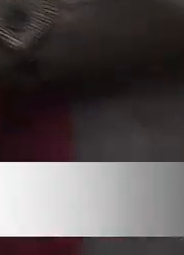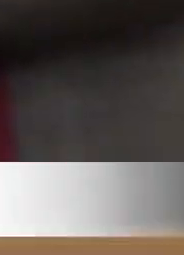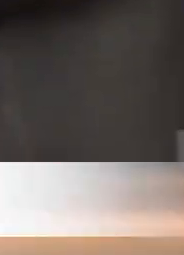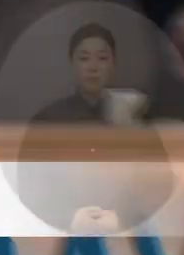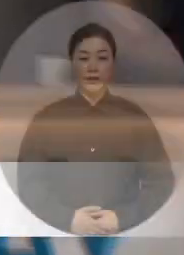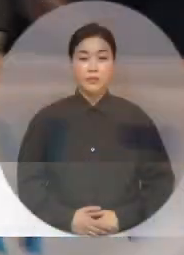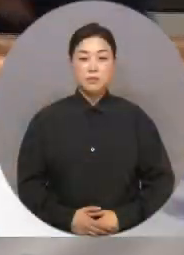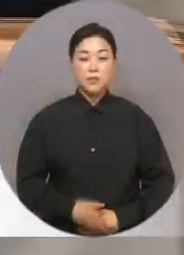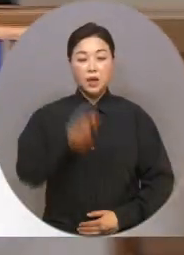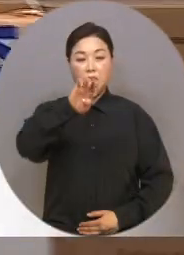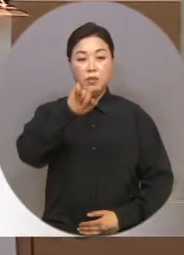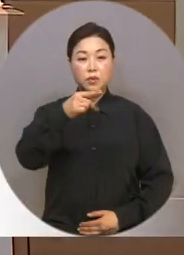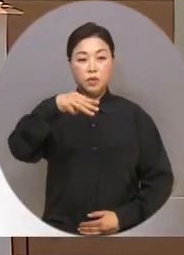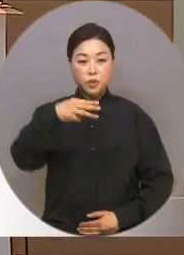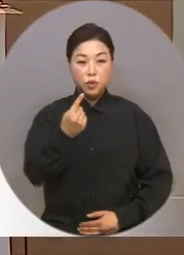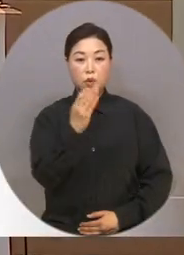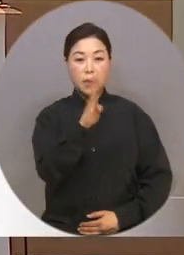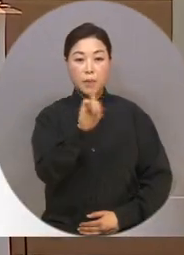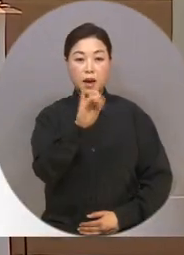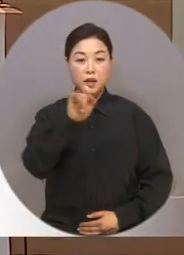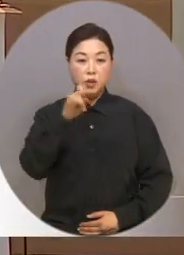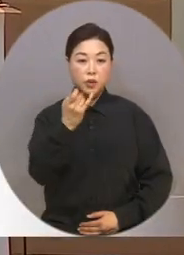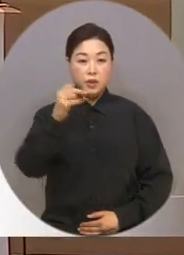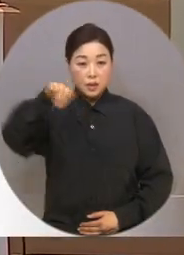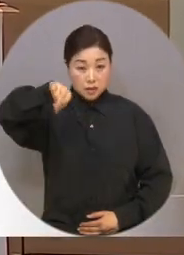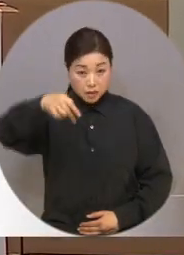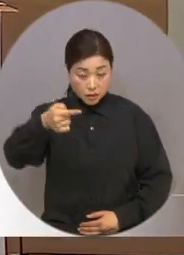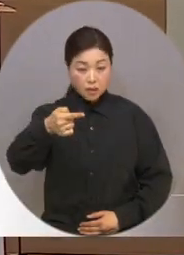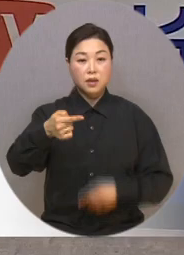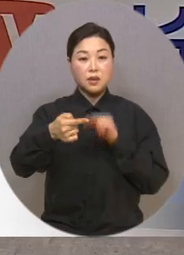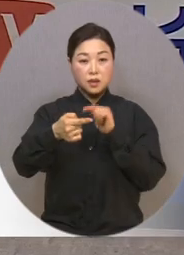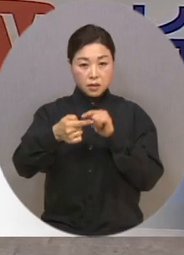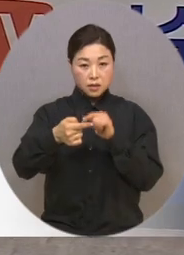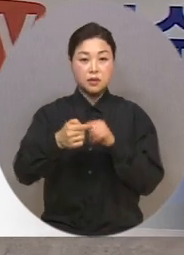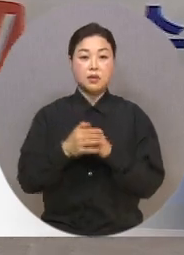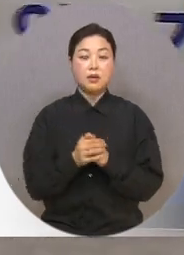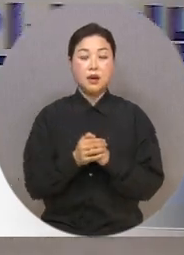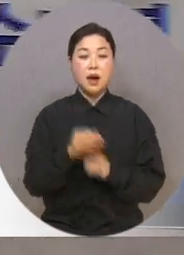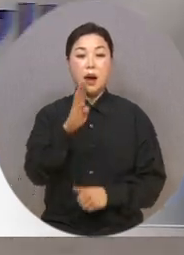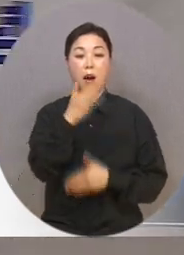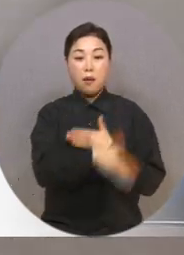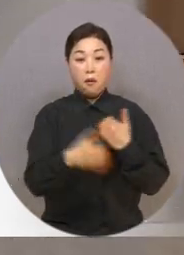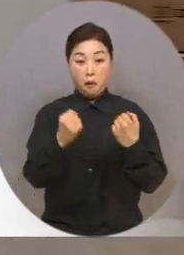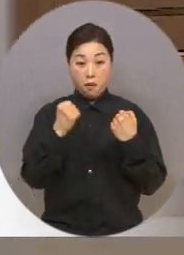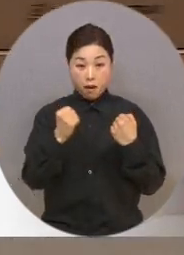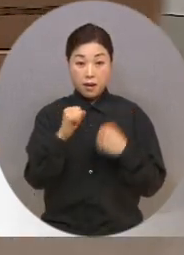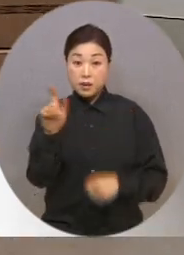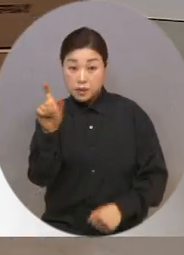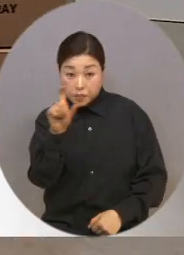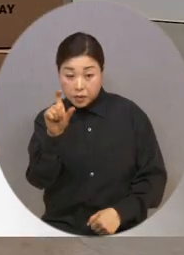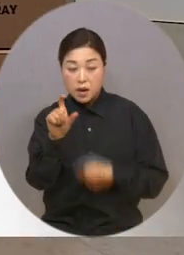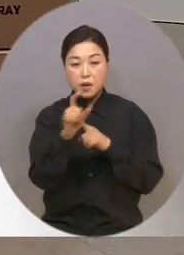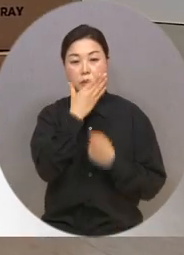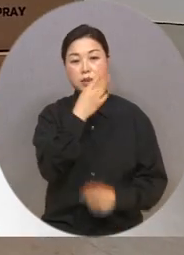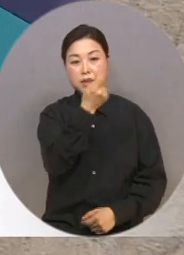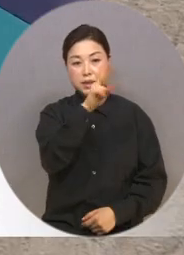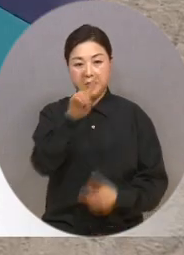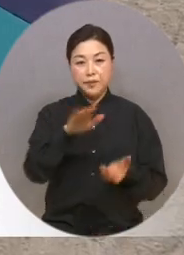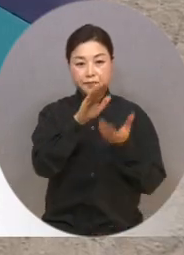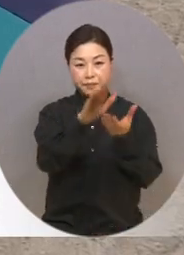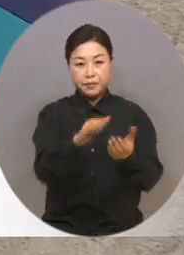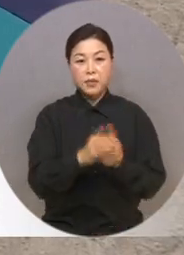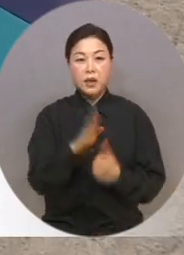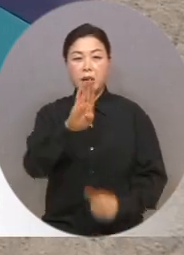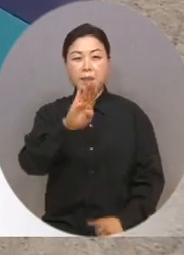프로바이오틱스 개발업체인 디이 자사제품인 바이오 스프레이를 복지에 기증했습니다 디은